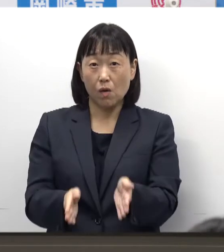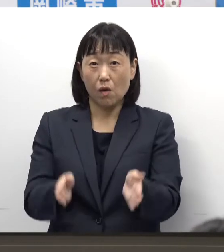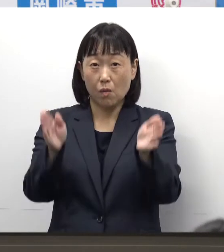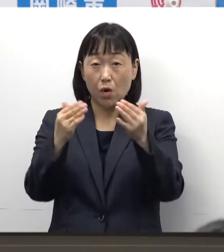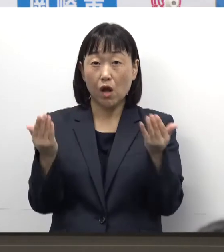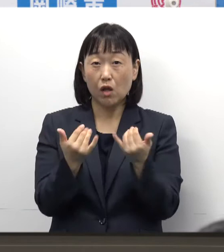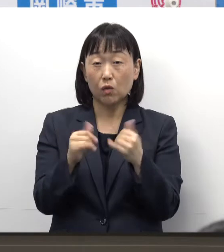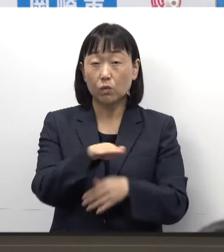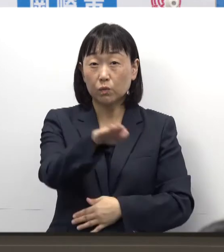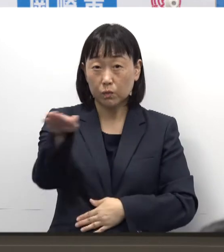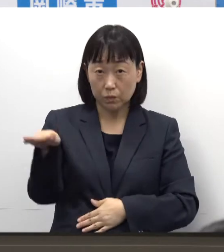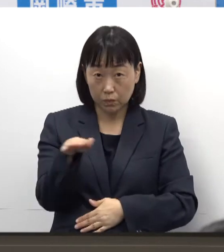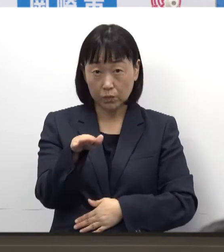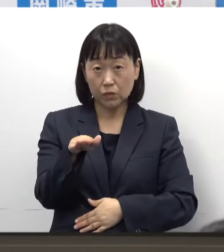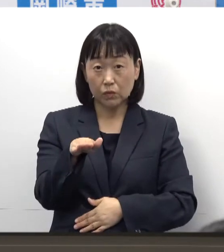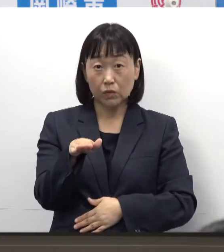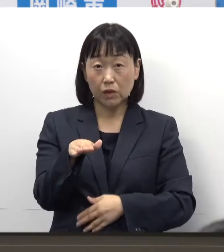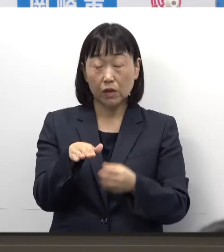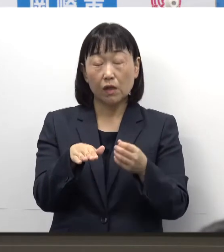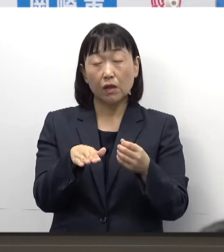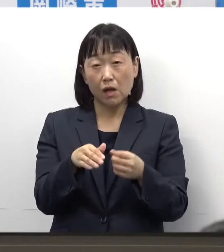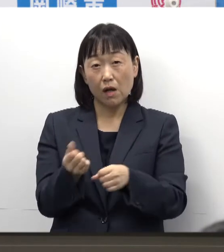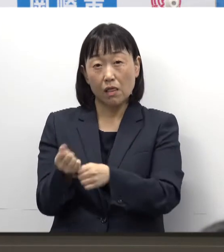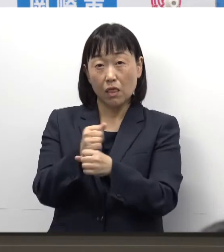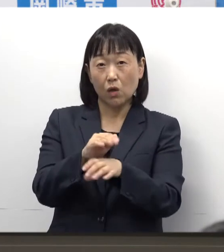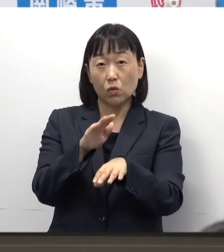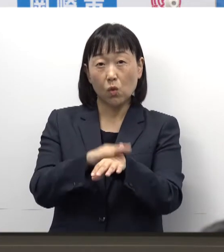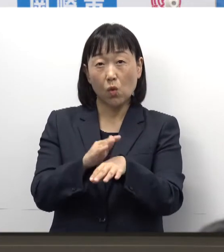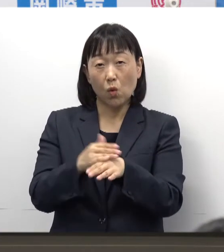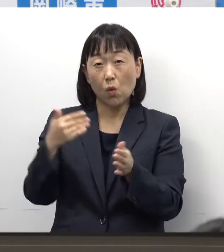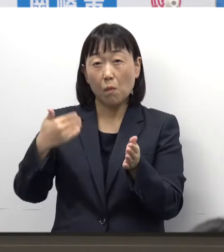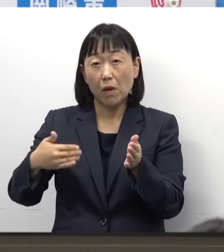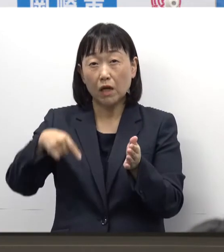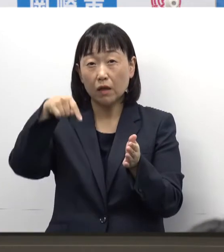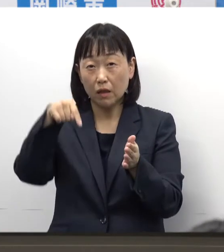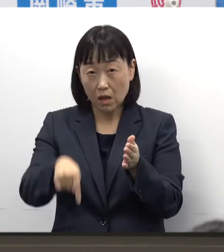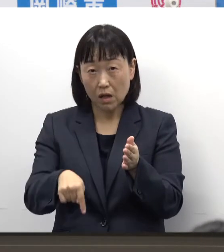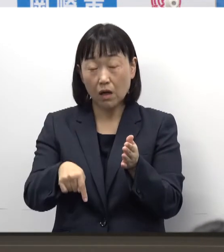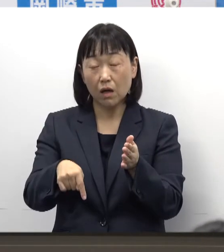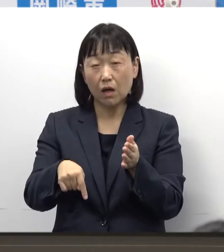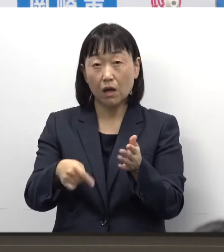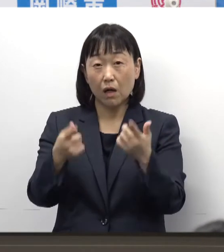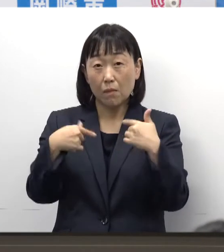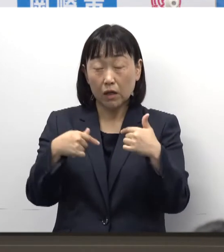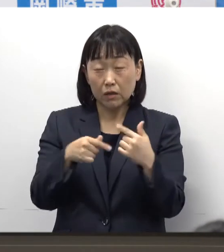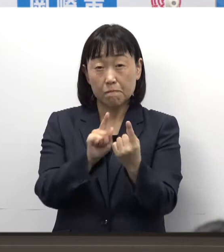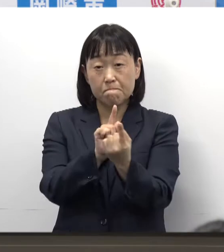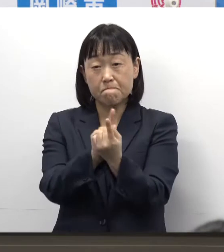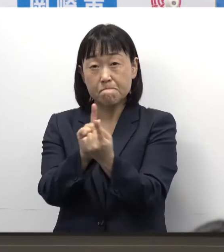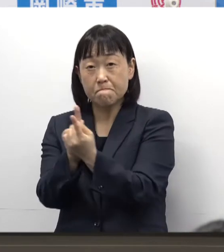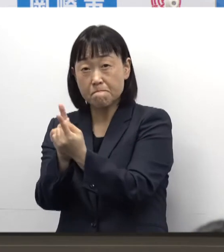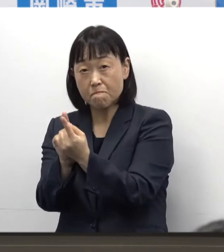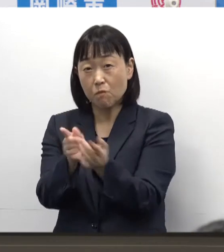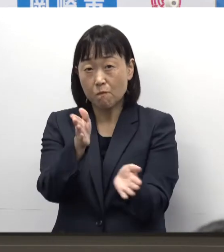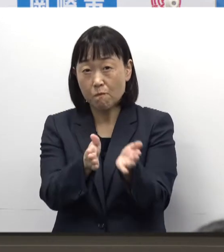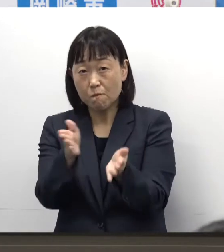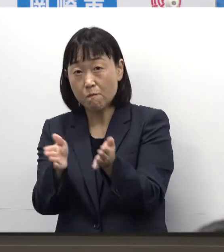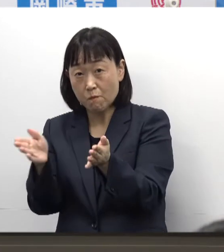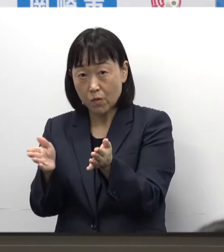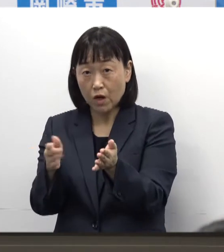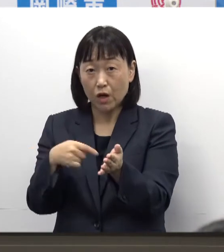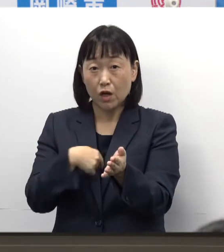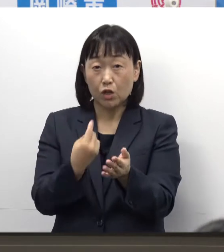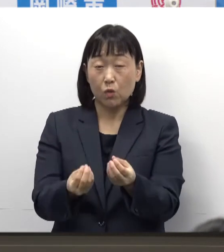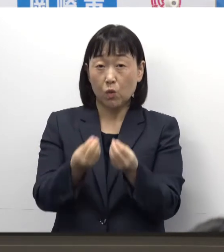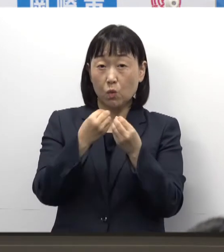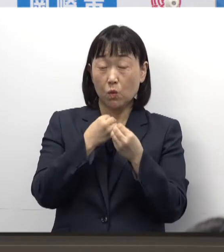の皆さまにおかれましては根本的治療方法が確立されていない中で医療現場の最前線に立ち自らの